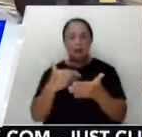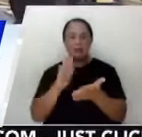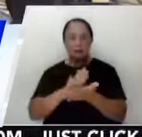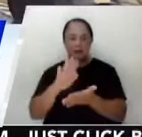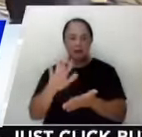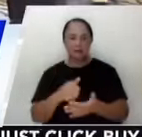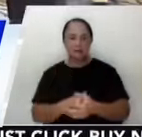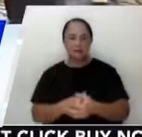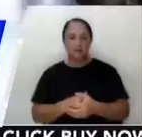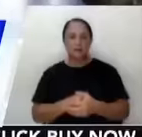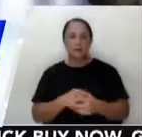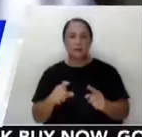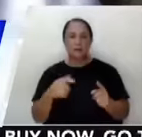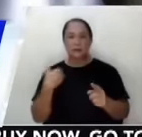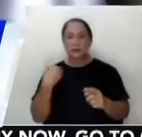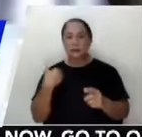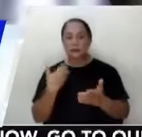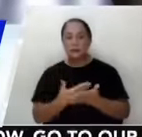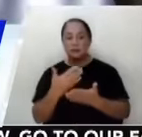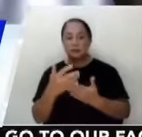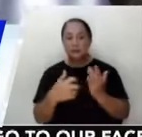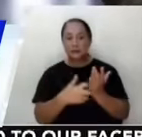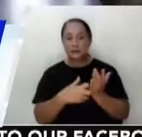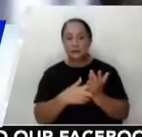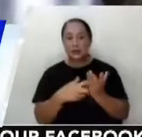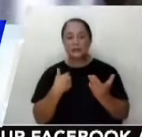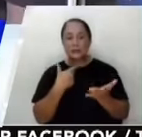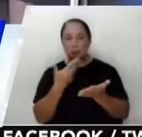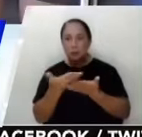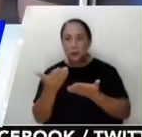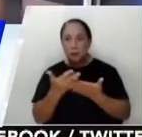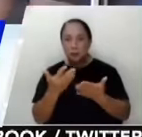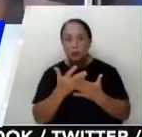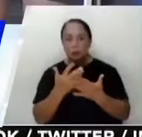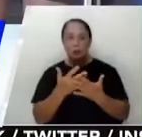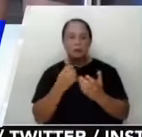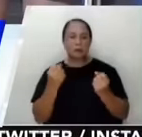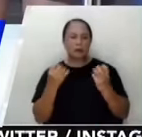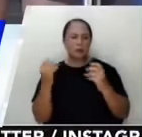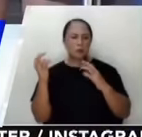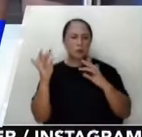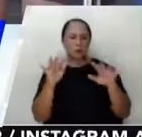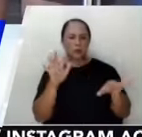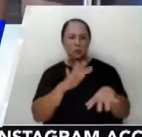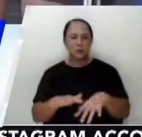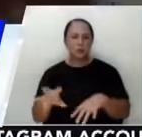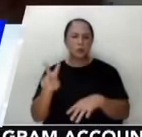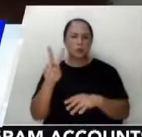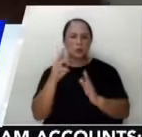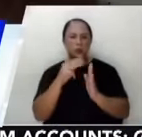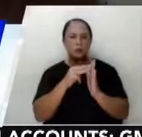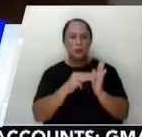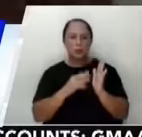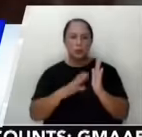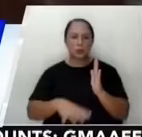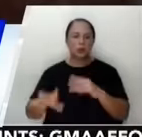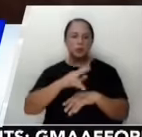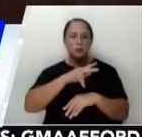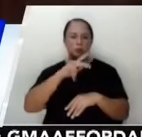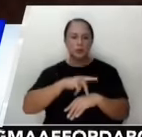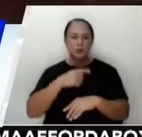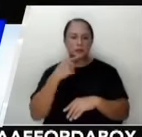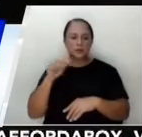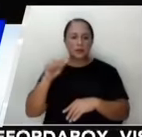ang mga di pa nakabili, makikihabol sa maraming pasahero na abot sa 2 milyon sa buong bansa. Gaya ni April Love